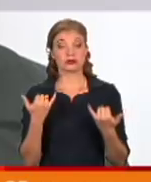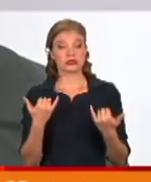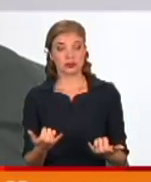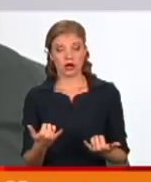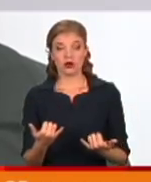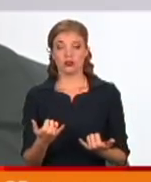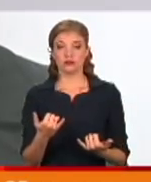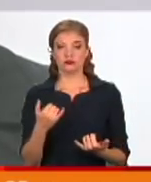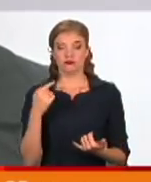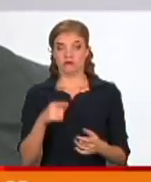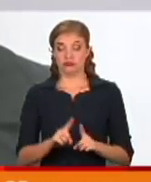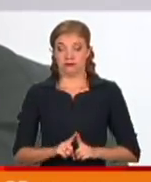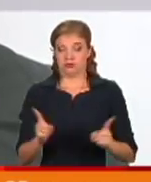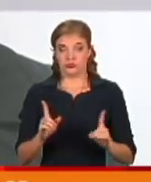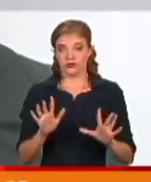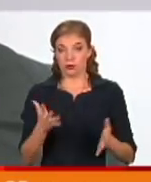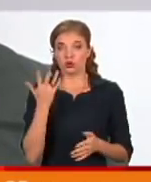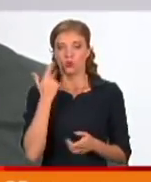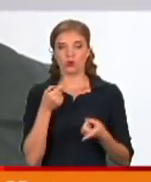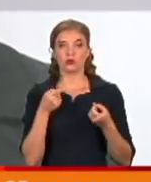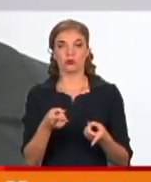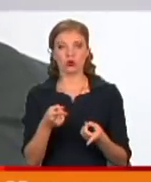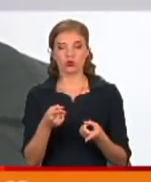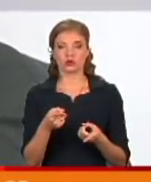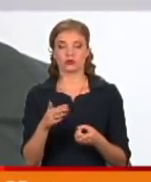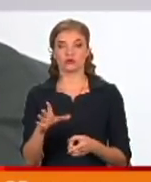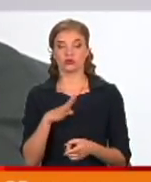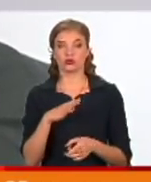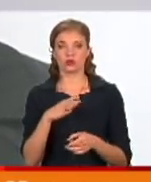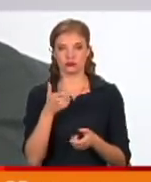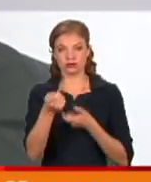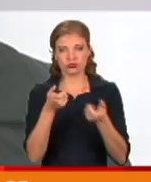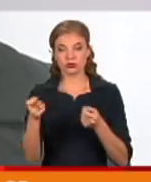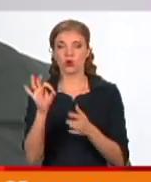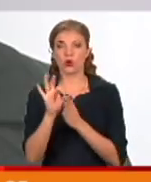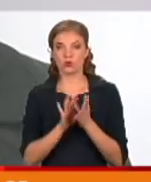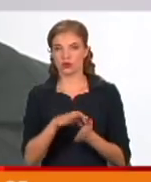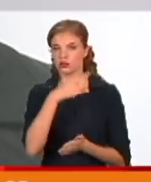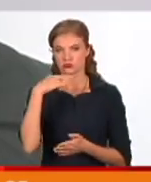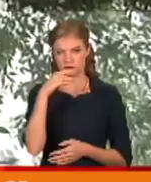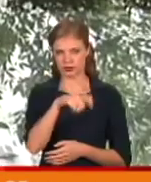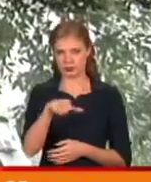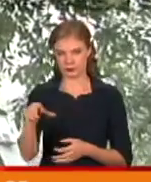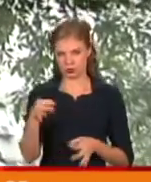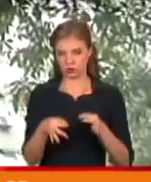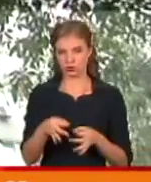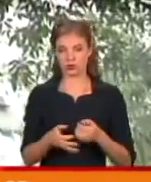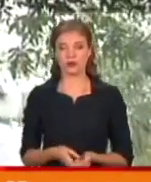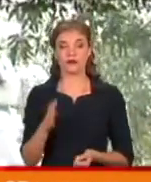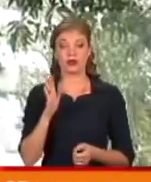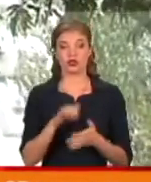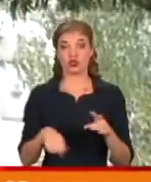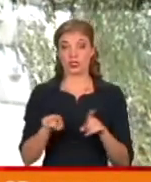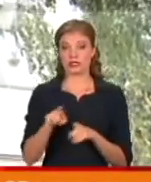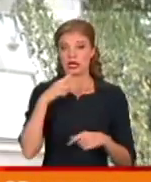ми маємо безпрецедентний випадок, коли погрози були адресовані одразу великій кількості суддів. Через